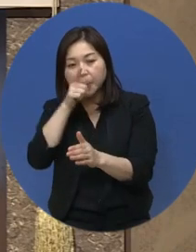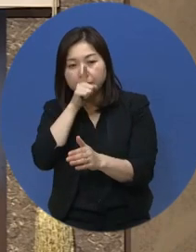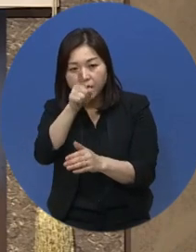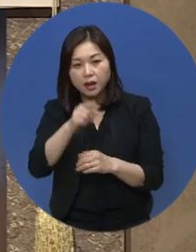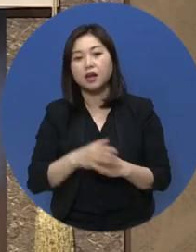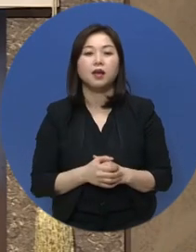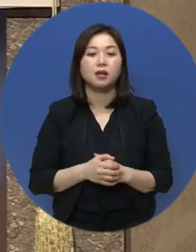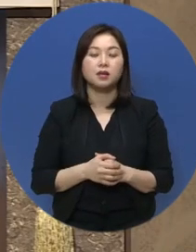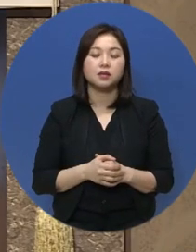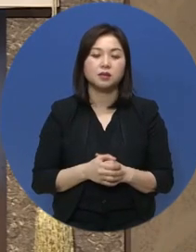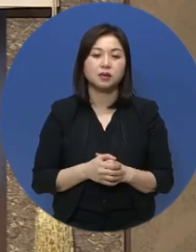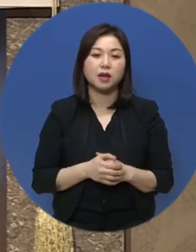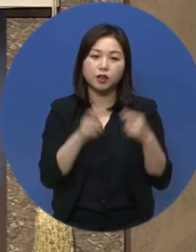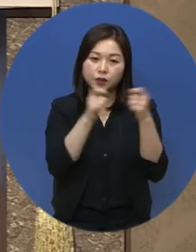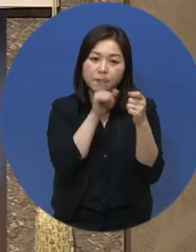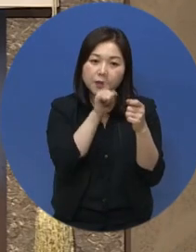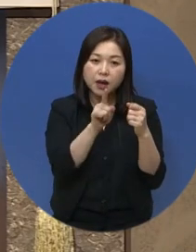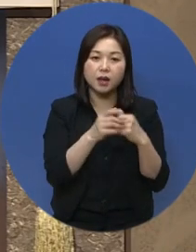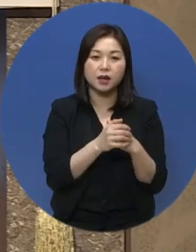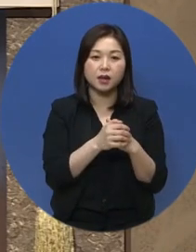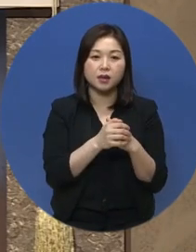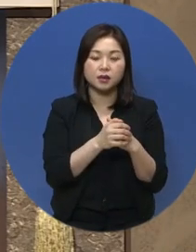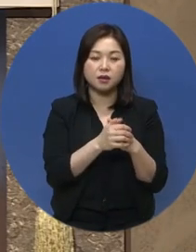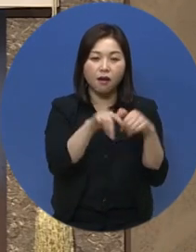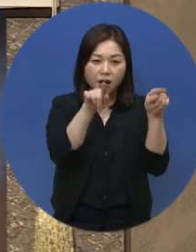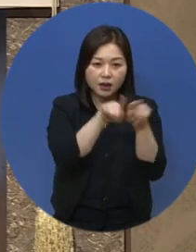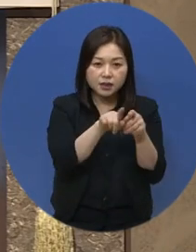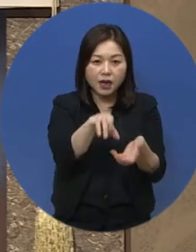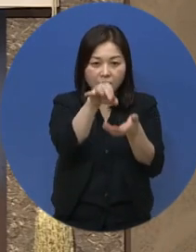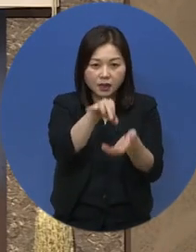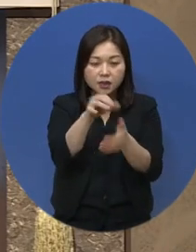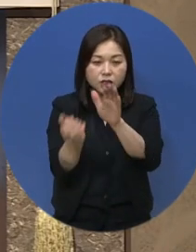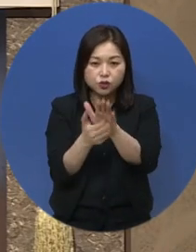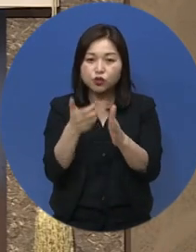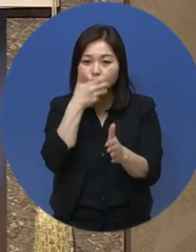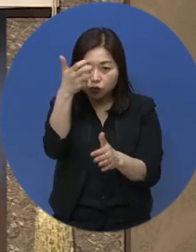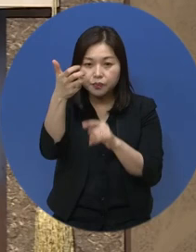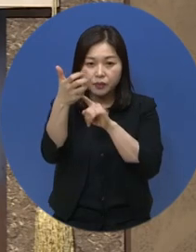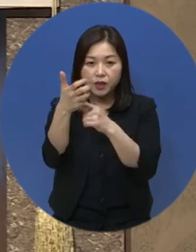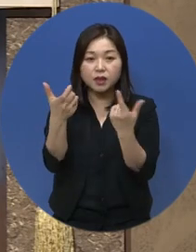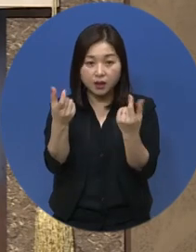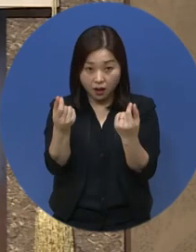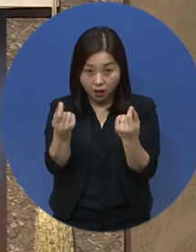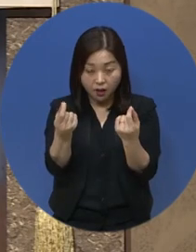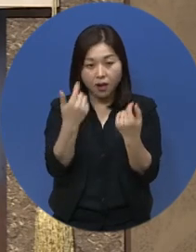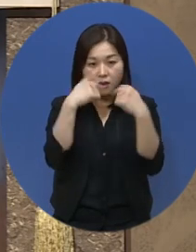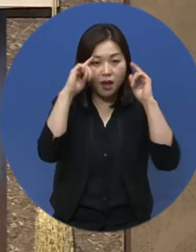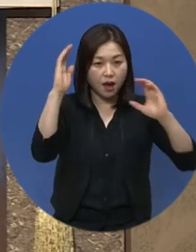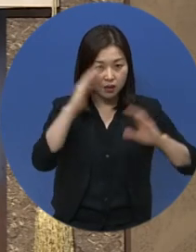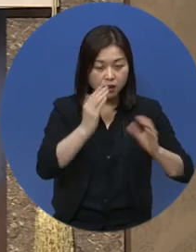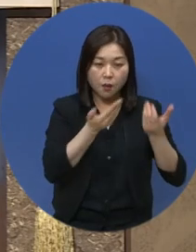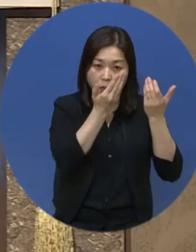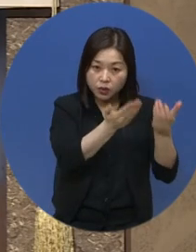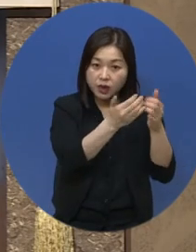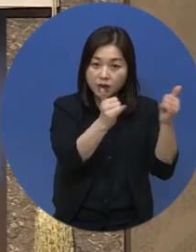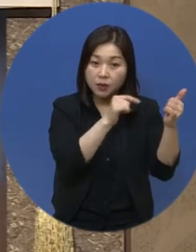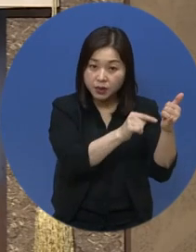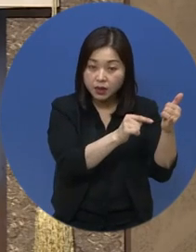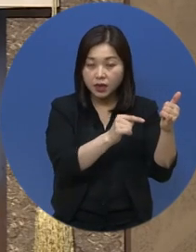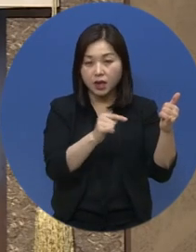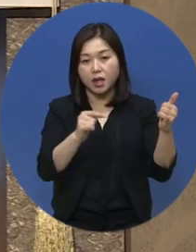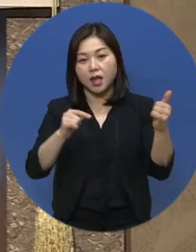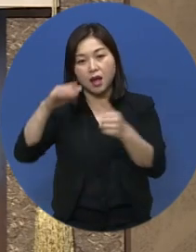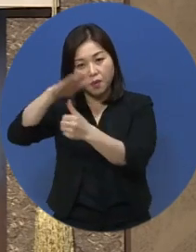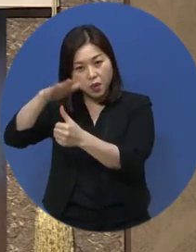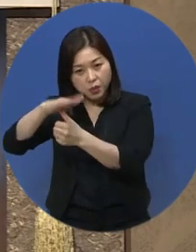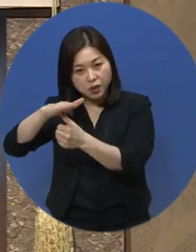줄임말이군요. 가치, 예, 그렇죠. 그래서 가치의 가치를 이루는 꿈이기 때문에 대학생 봉사자들이 우리가 아이들과 우리는 한